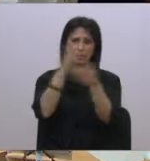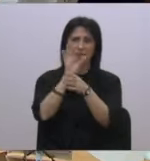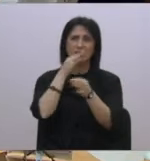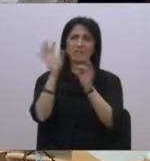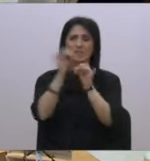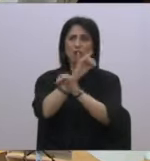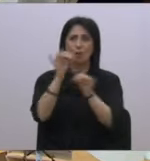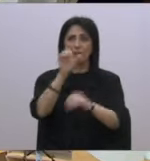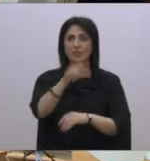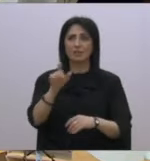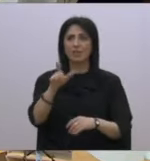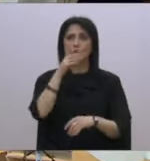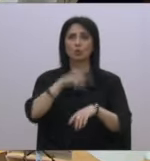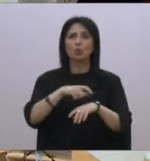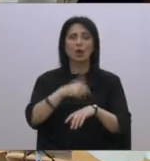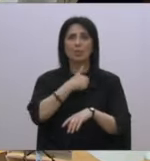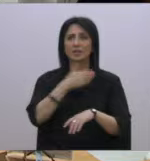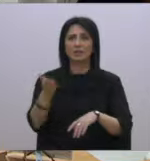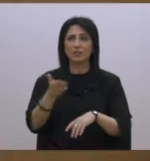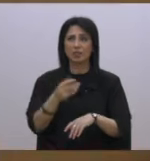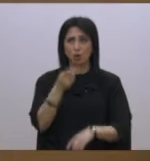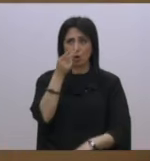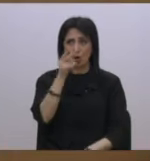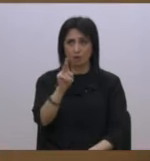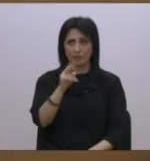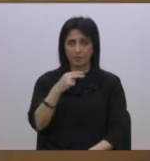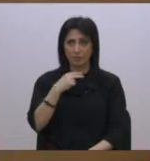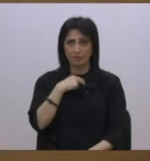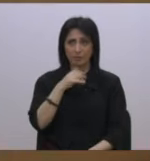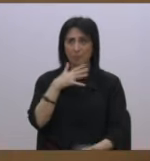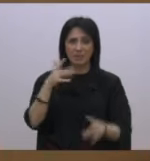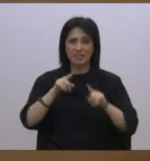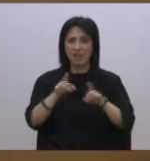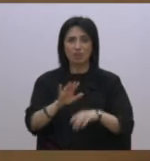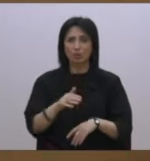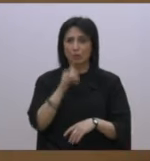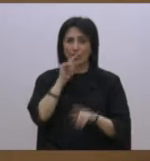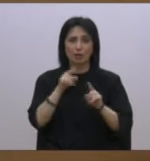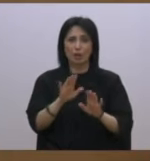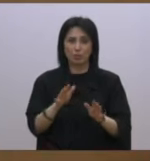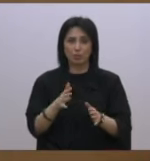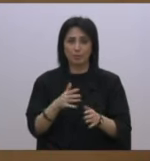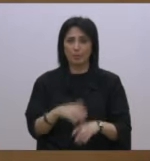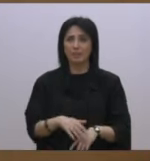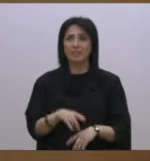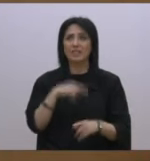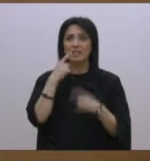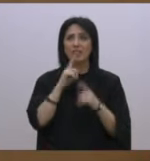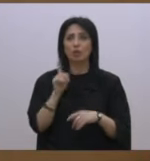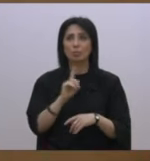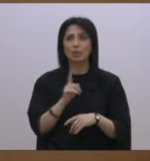ისაუბრეთ ხალხო თქვენ დროში რამდენი ძგიდათ ხო შეიძლება ორ წუთი მომესით მეც ვერ შეგაწუხებ ზანაც რომ მიდოდეს იძახოდეთ